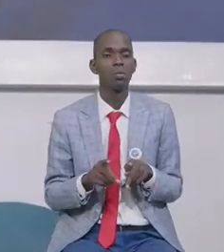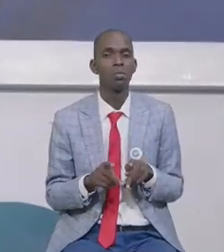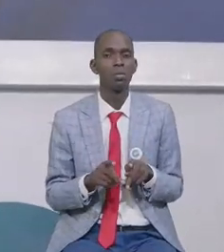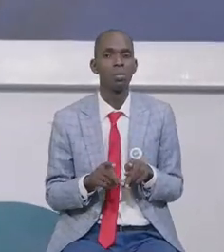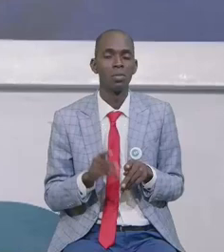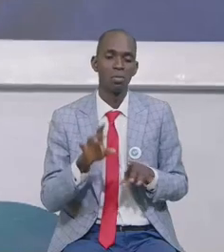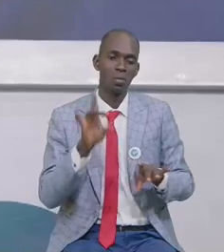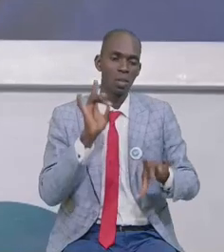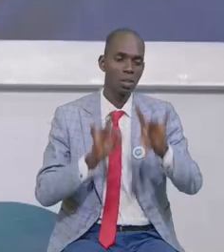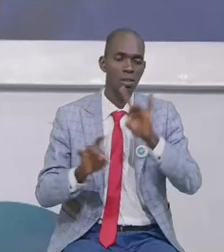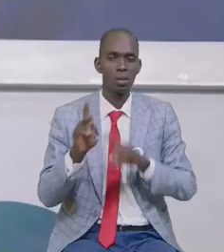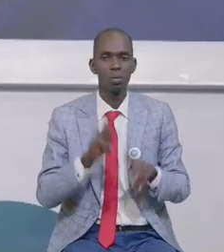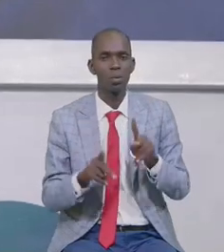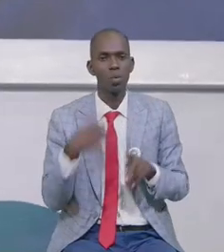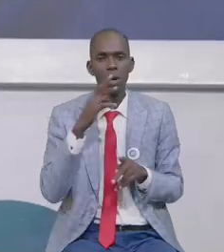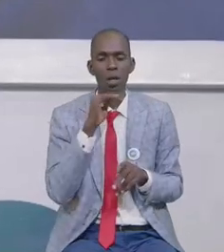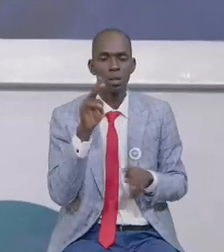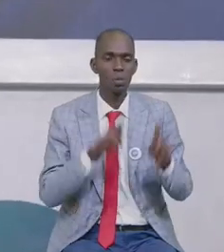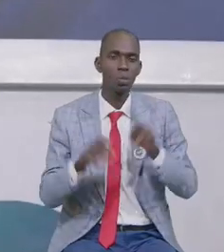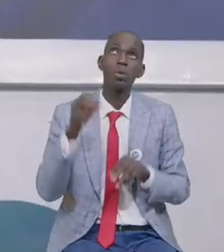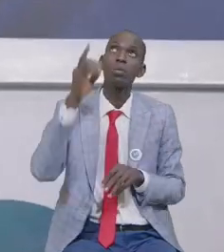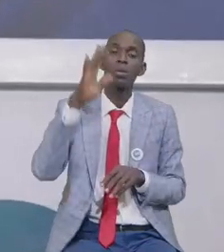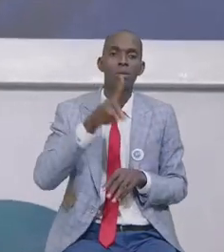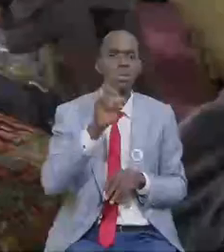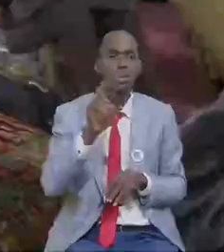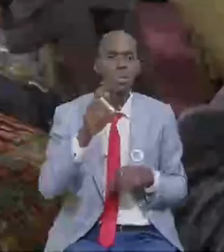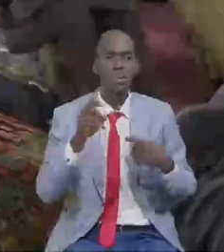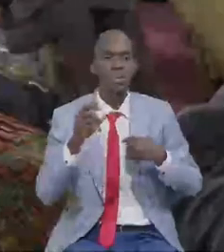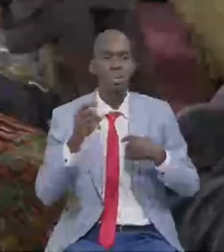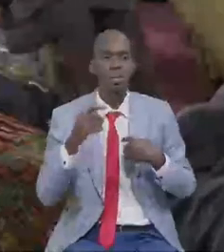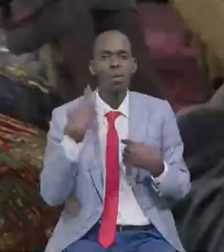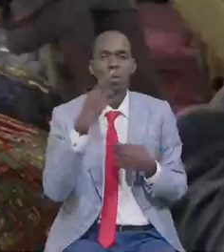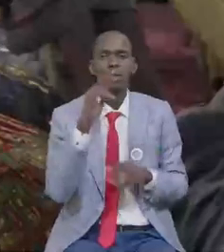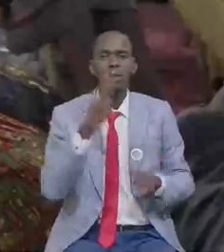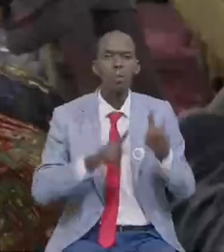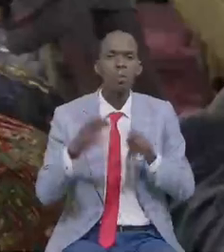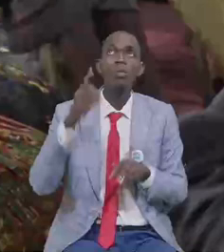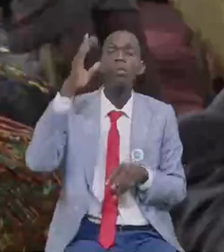élus, qui sont les élus de Dieu? J'ai dit, qui sont les élus de Dieu?